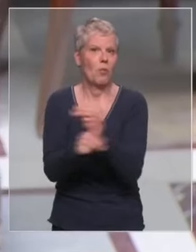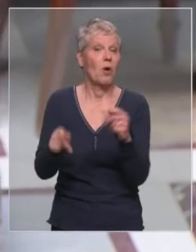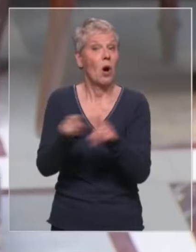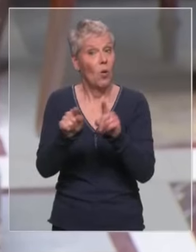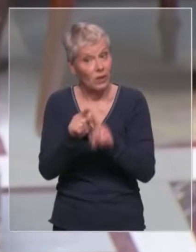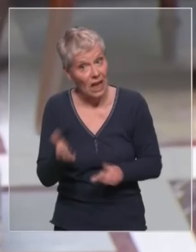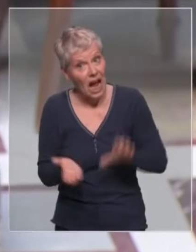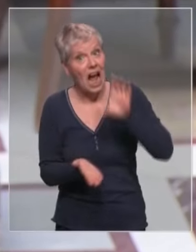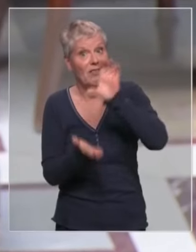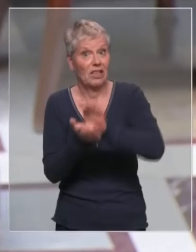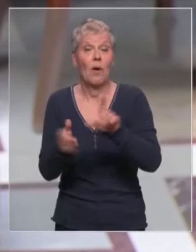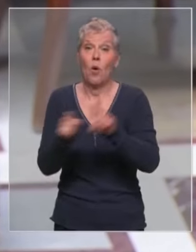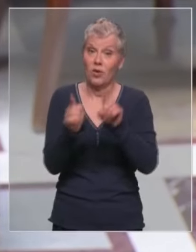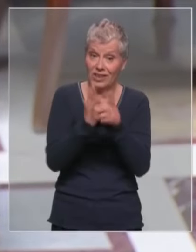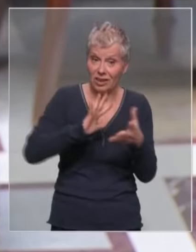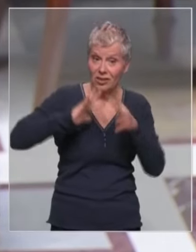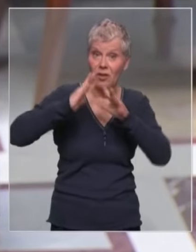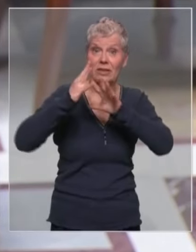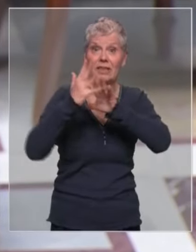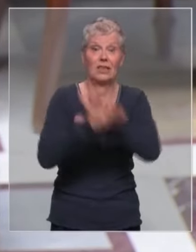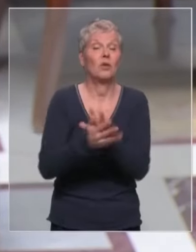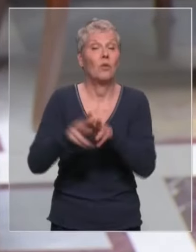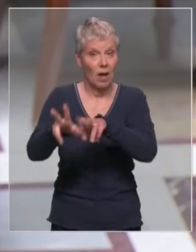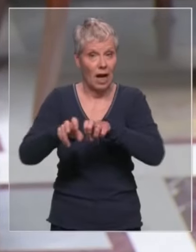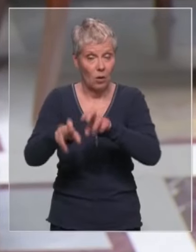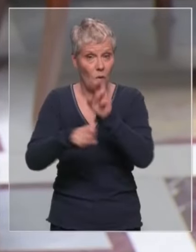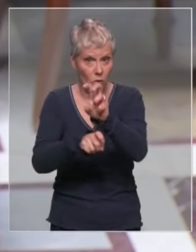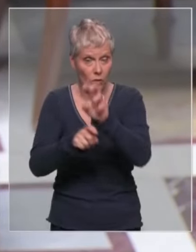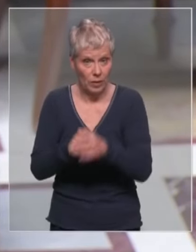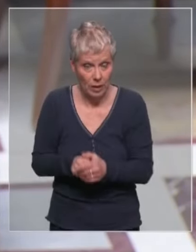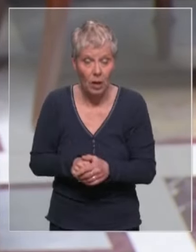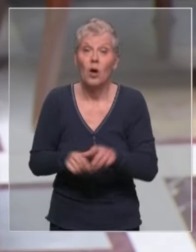investissements dans la transition agroécologique. La mission travaille aussi